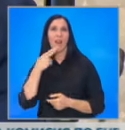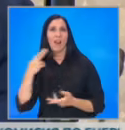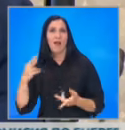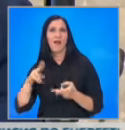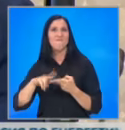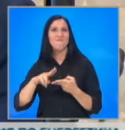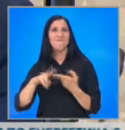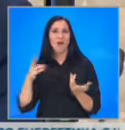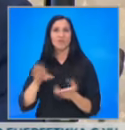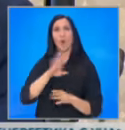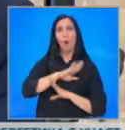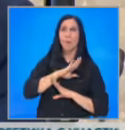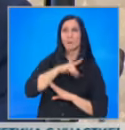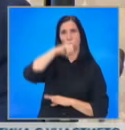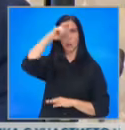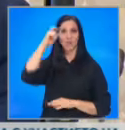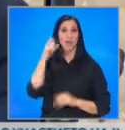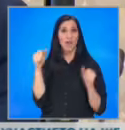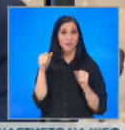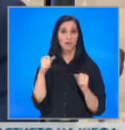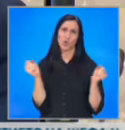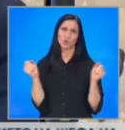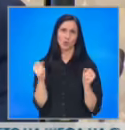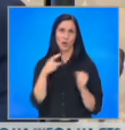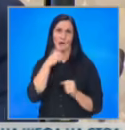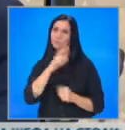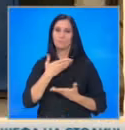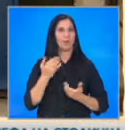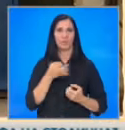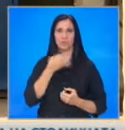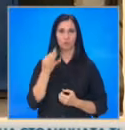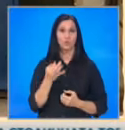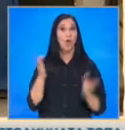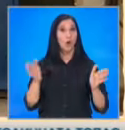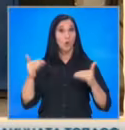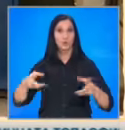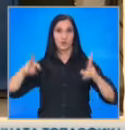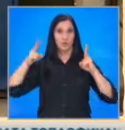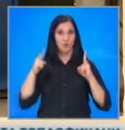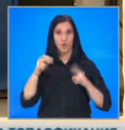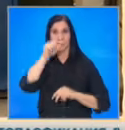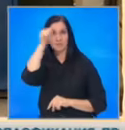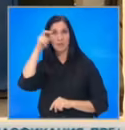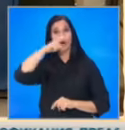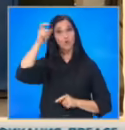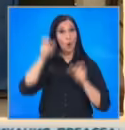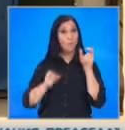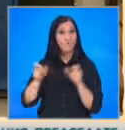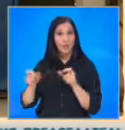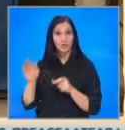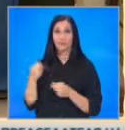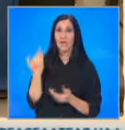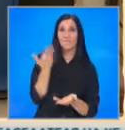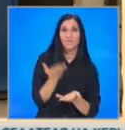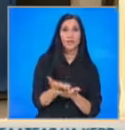ще умрем от жега през зимата и от студ през лятото, няма да се случи. Окончателното решение за съдбата на топлофикация ще бъде